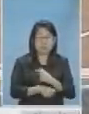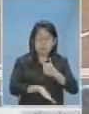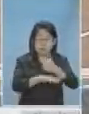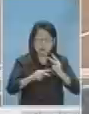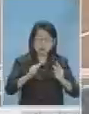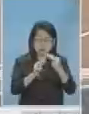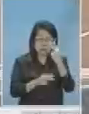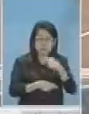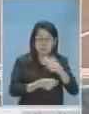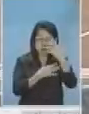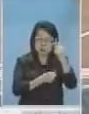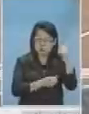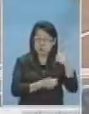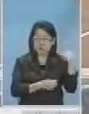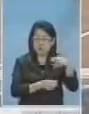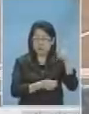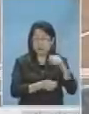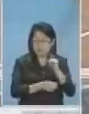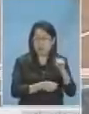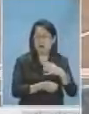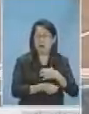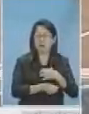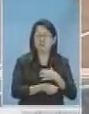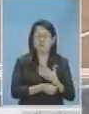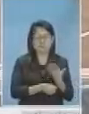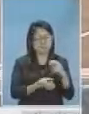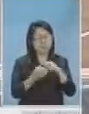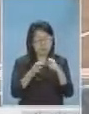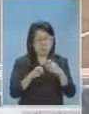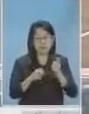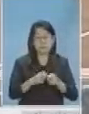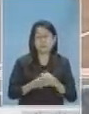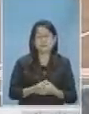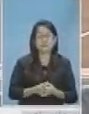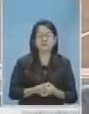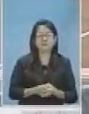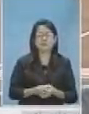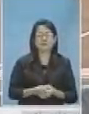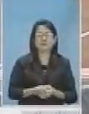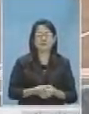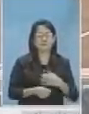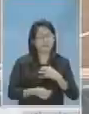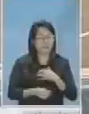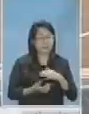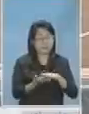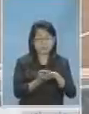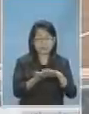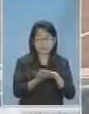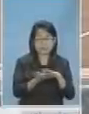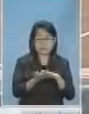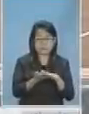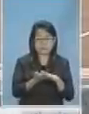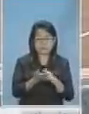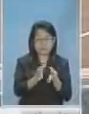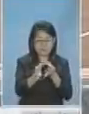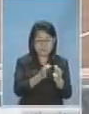ได้ประโยชน์เท่านั้นนะครับท่านประธานครับตรงนี้เป็นปัญหาใหญ่นะครับท่านประธานครับผมขออนุญาตสะท้อนก